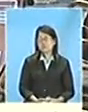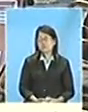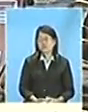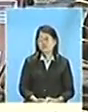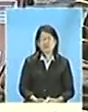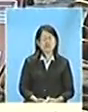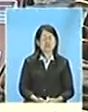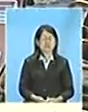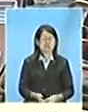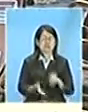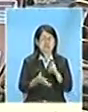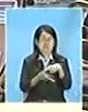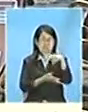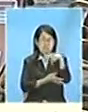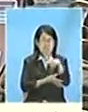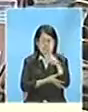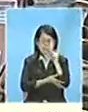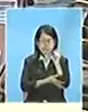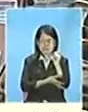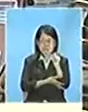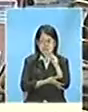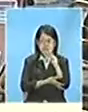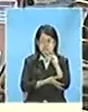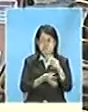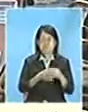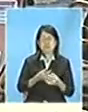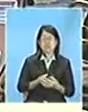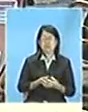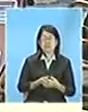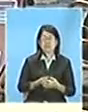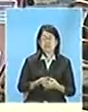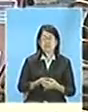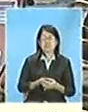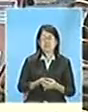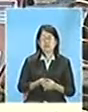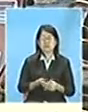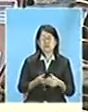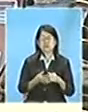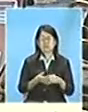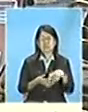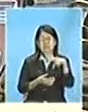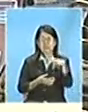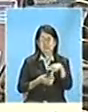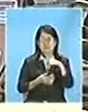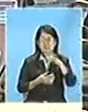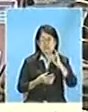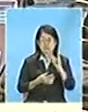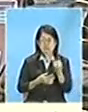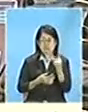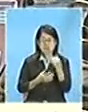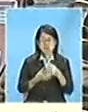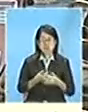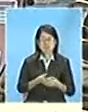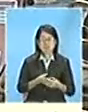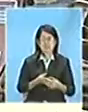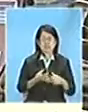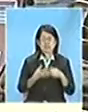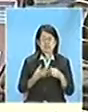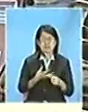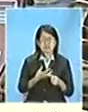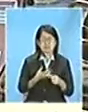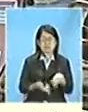นางพรทิพย์โลวีระจันรัตนปรีดานายพรพศกังวานรองศา